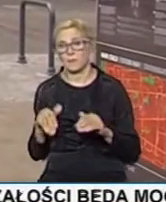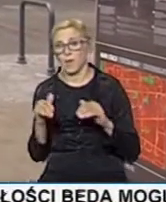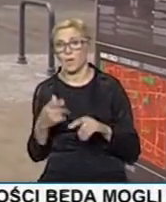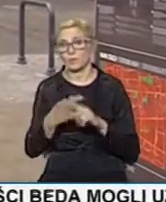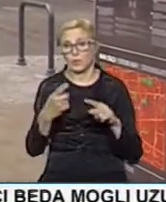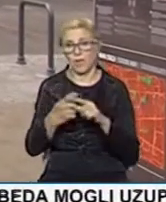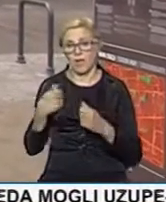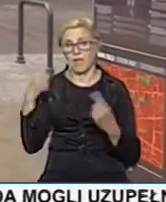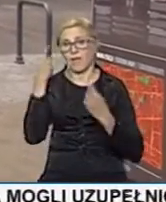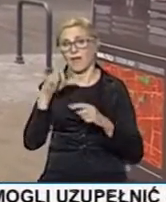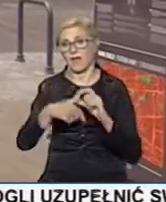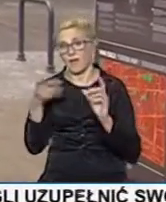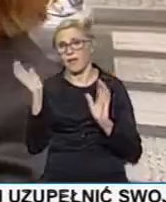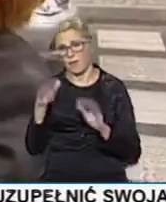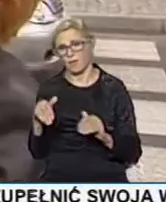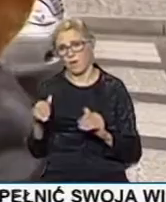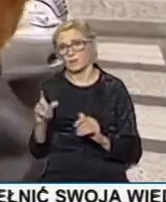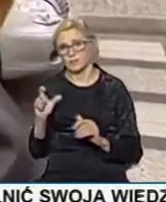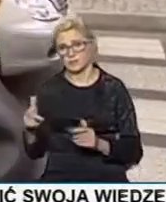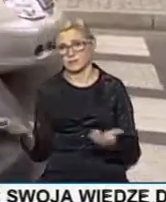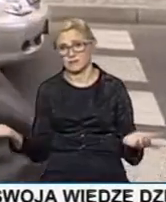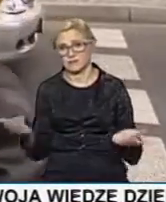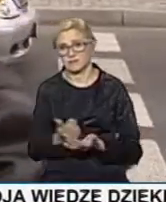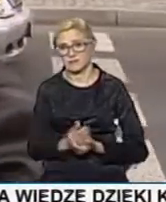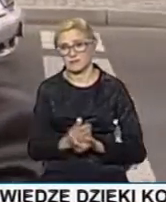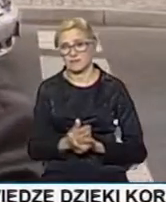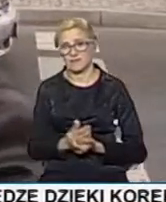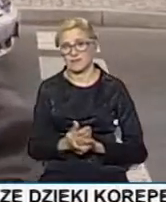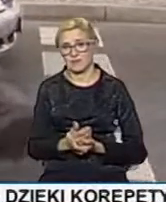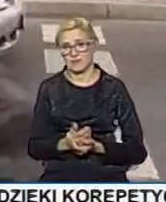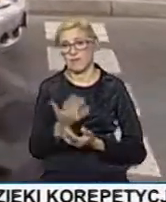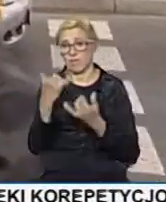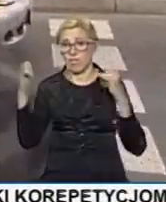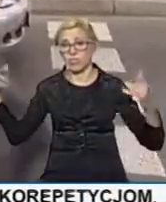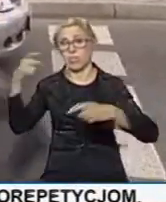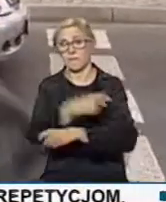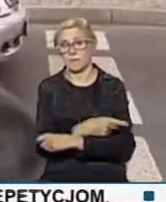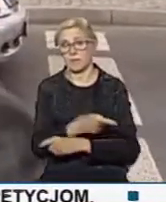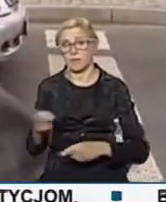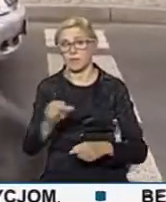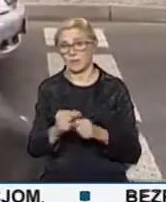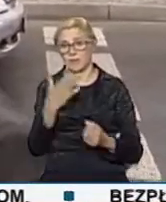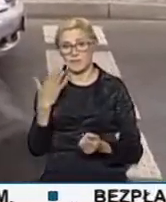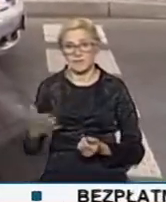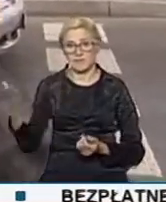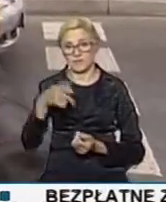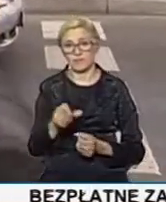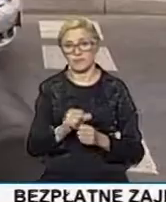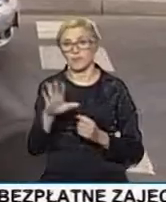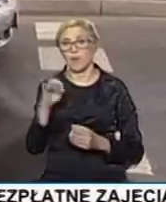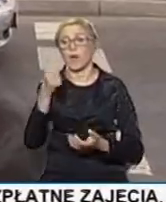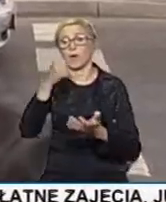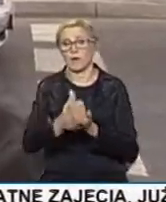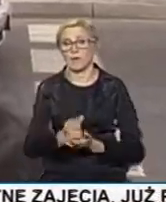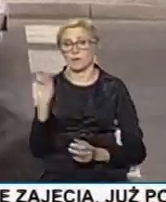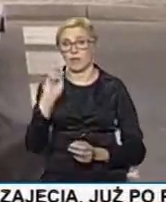się nad tym zastanowić, ale wizualnie może być. Nawet w stosunku do innych państw, że coś takiego nie ma, jeżeli chodzi o